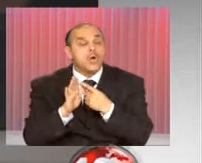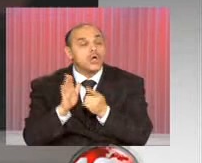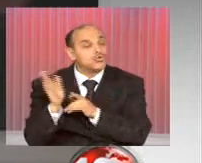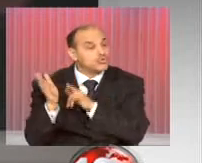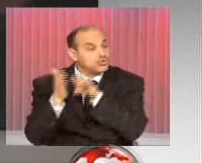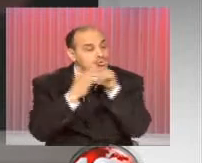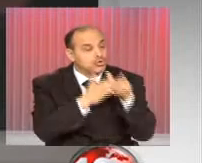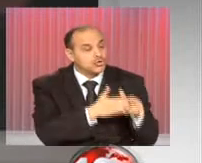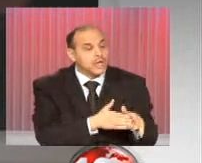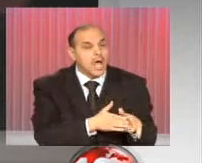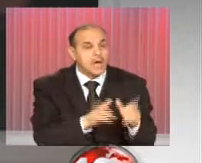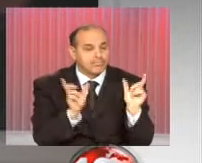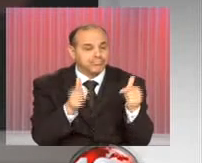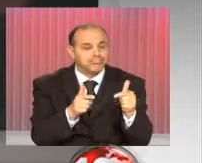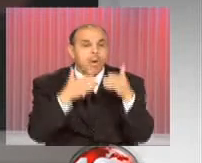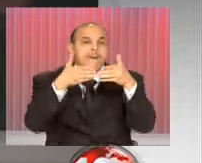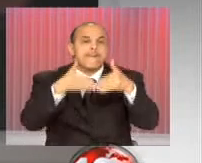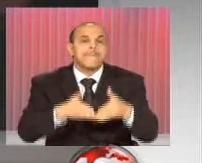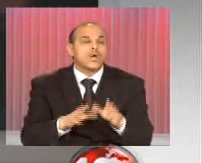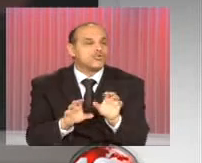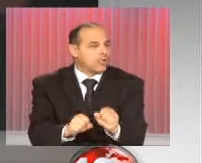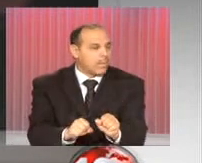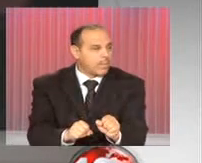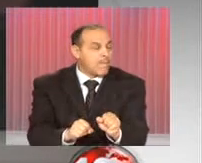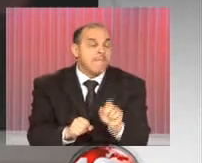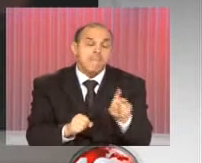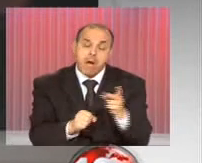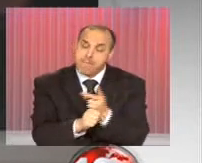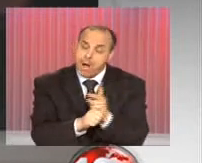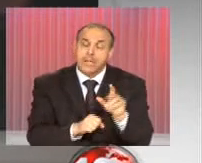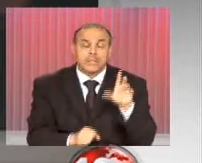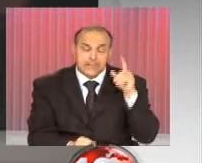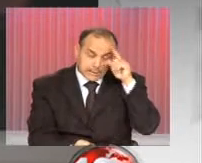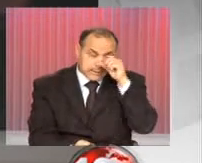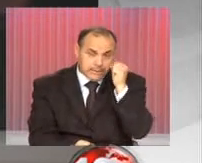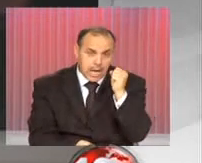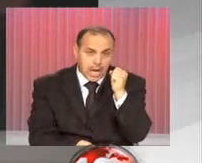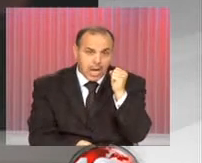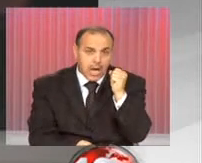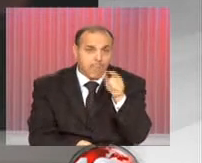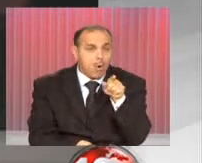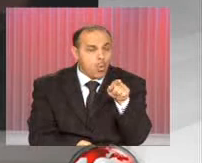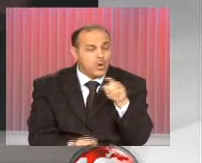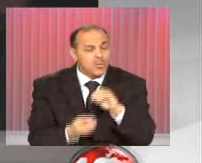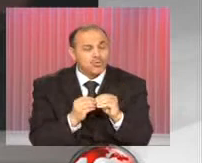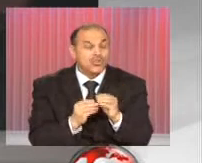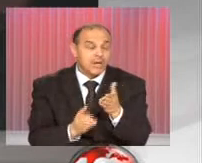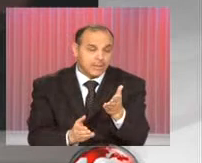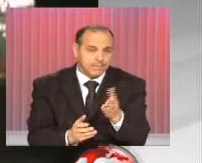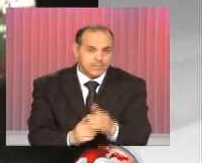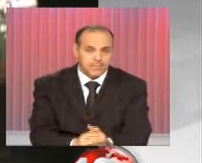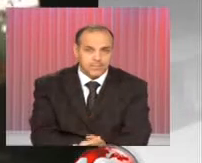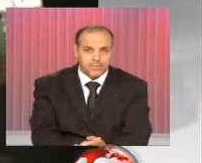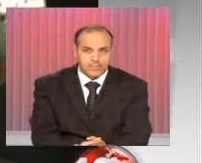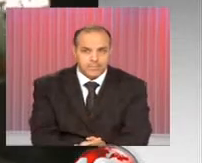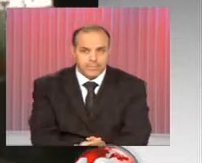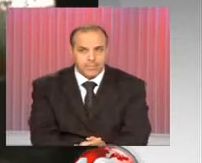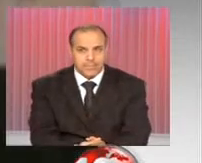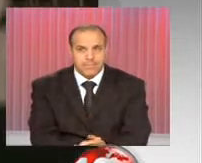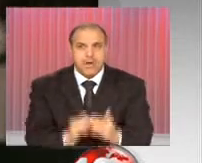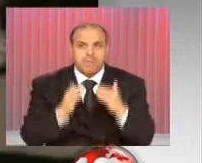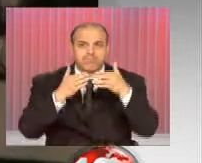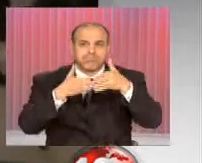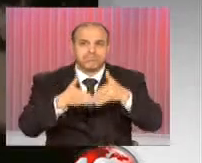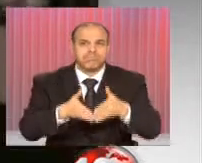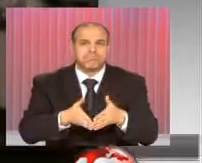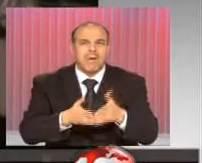على حجز مكان في هذه السفن رغم المخاطر الكبيرة التي تحف بهذه المغامرة. سفينة